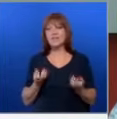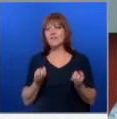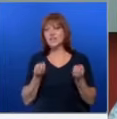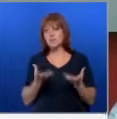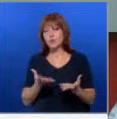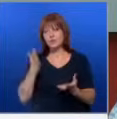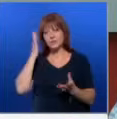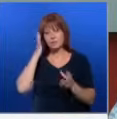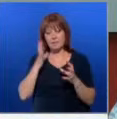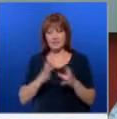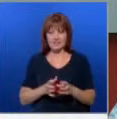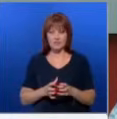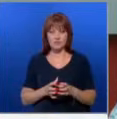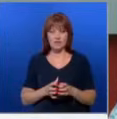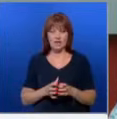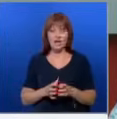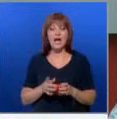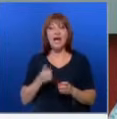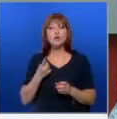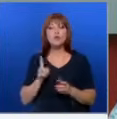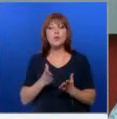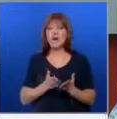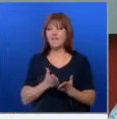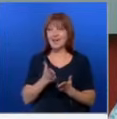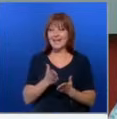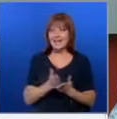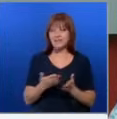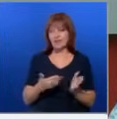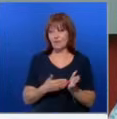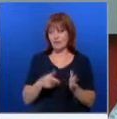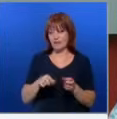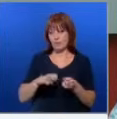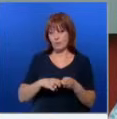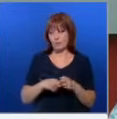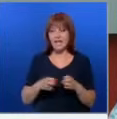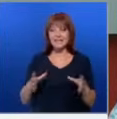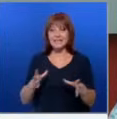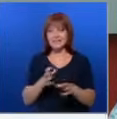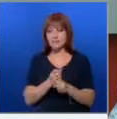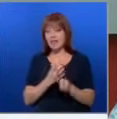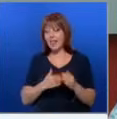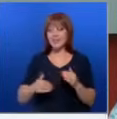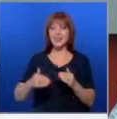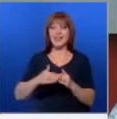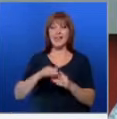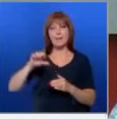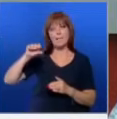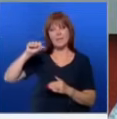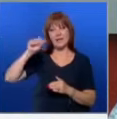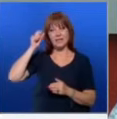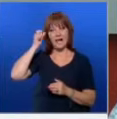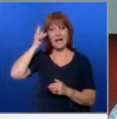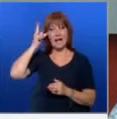за правителство. А други е, въпреки тези проблеми, да се намери някакъв надпартиен разум, който да